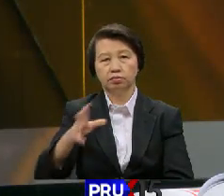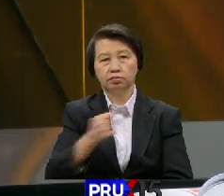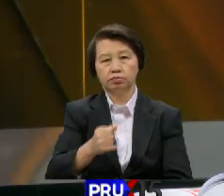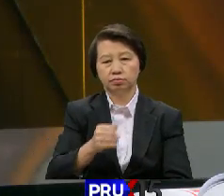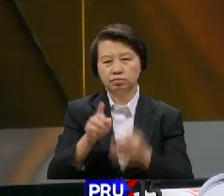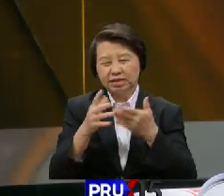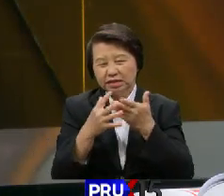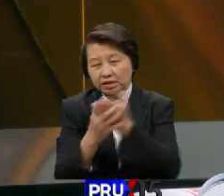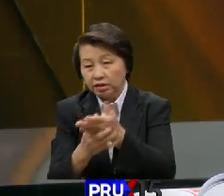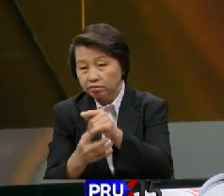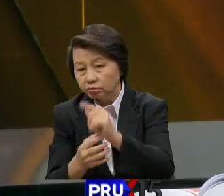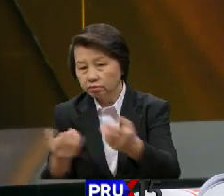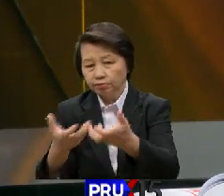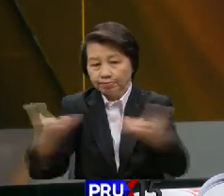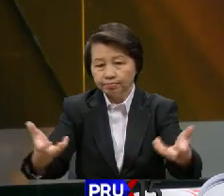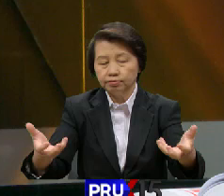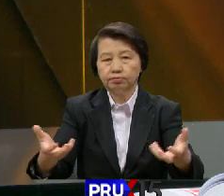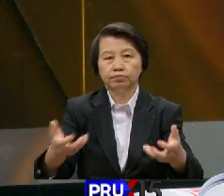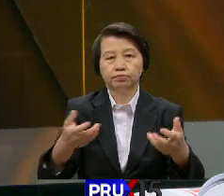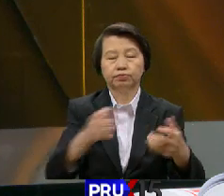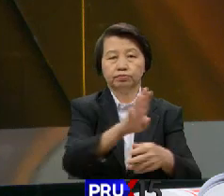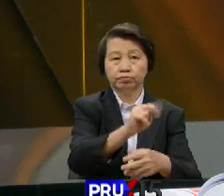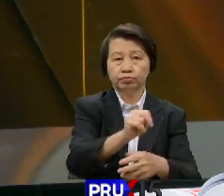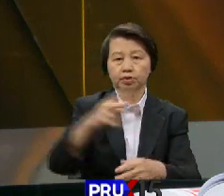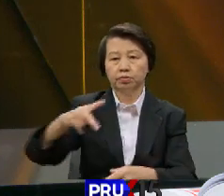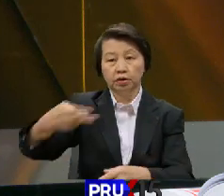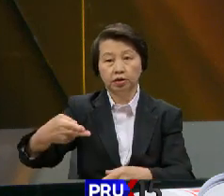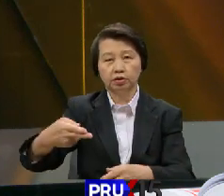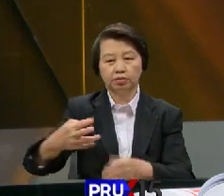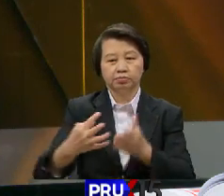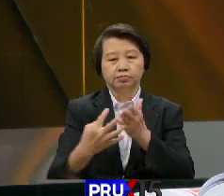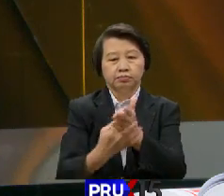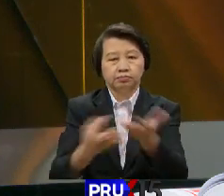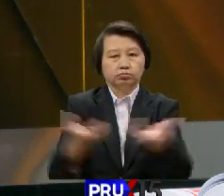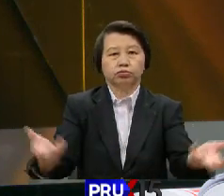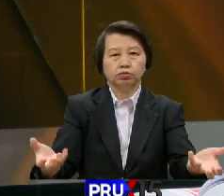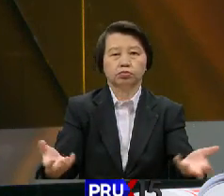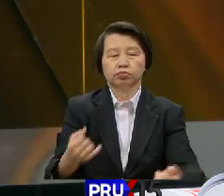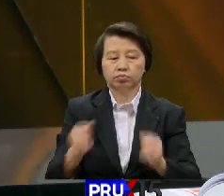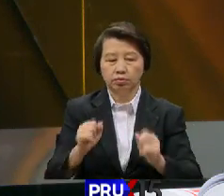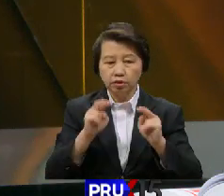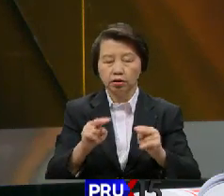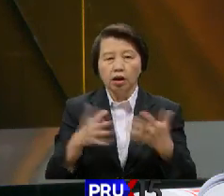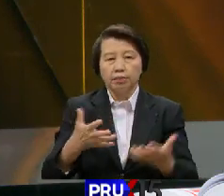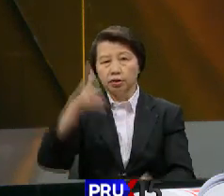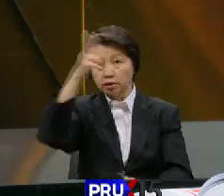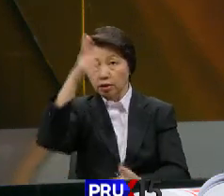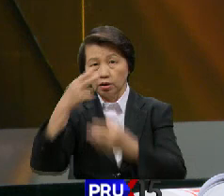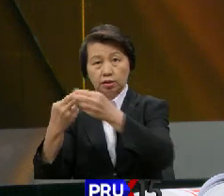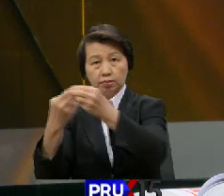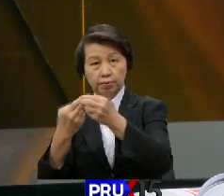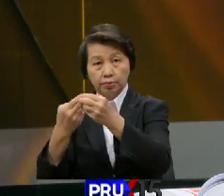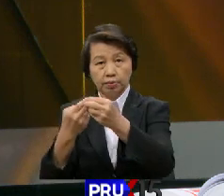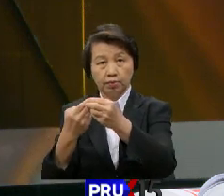yang membawa pemisahan diantara bahasa nasional dan kita perlu lihat apakah kerajaan perpaduan